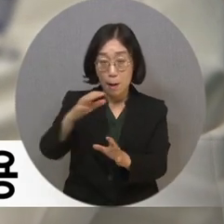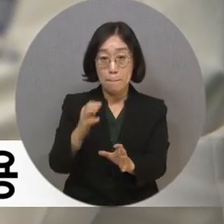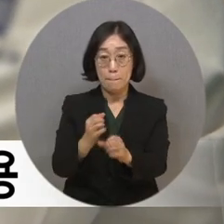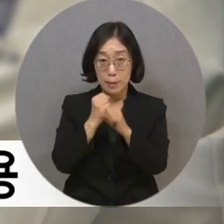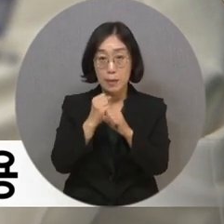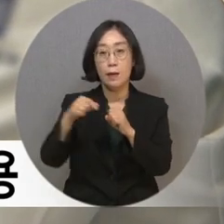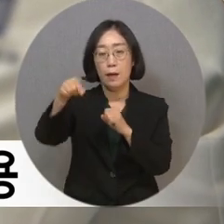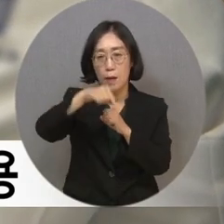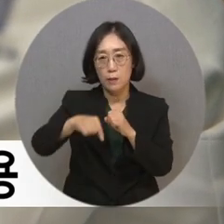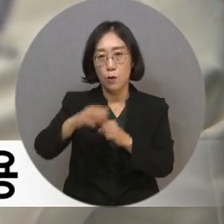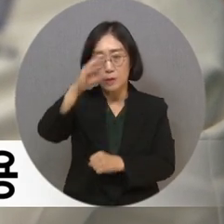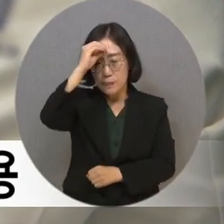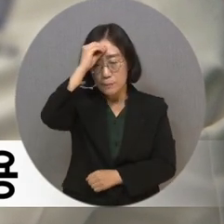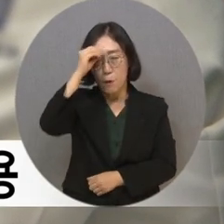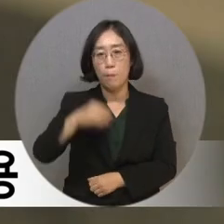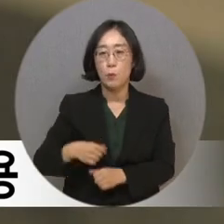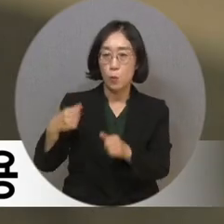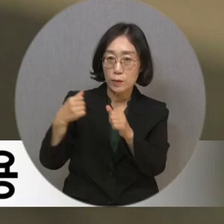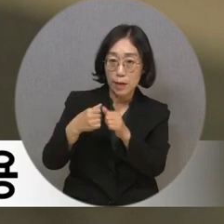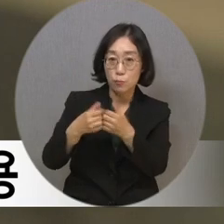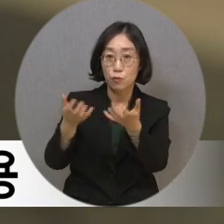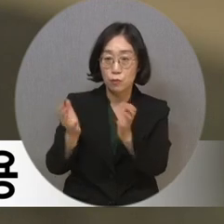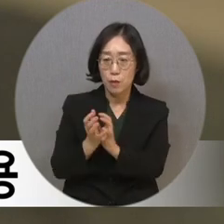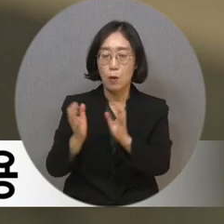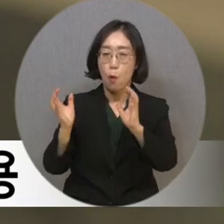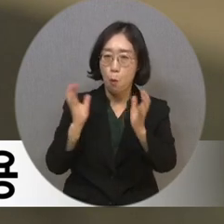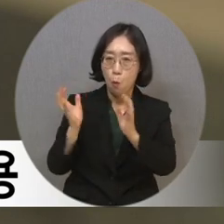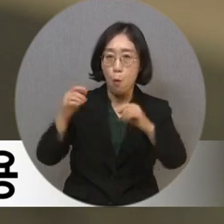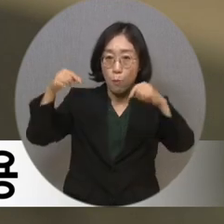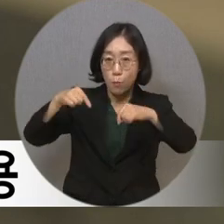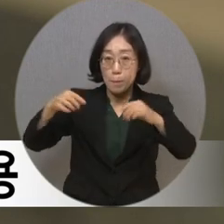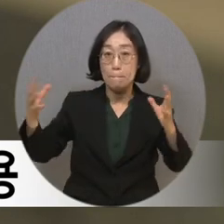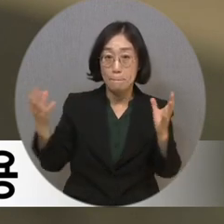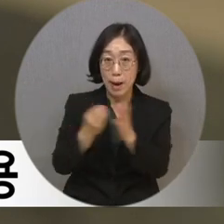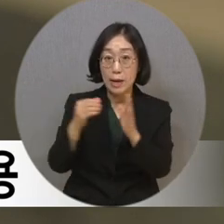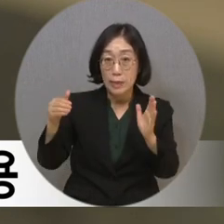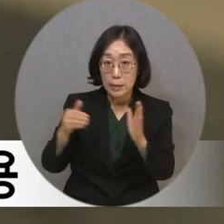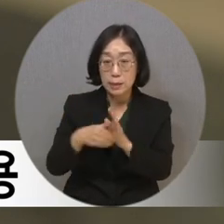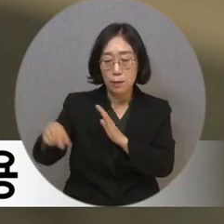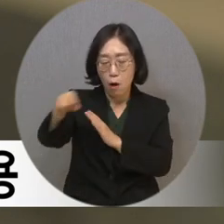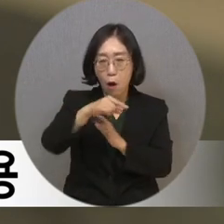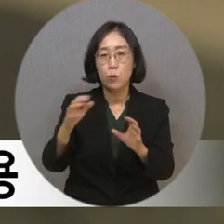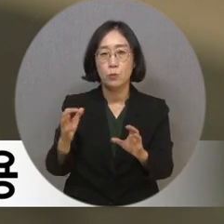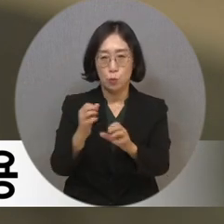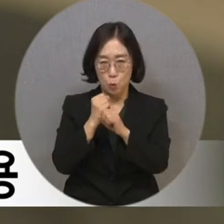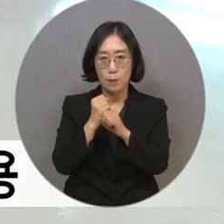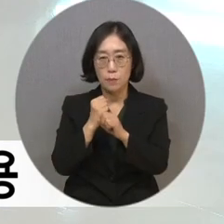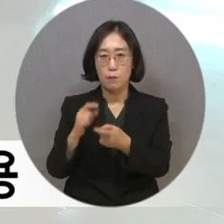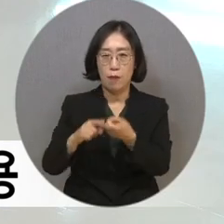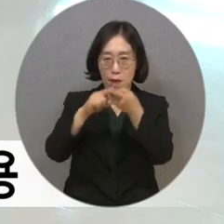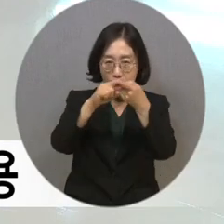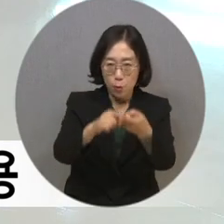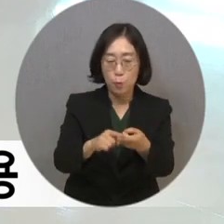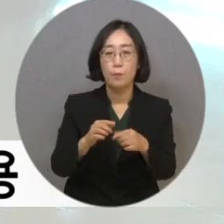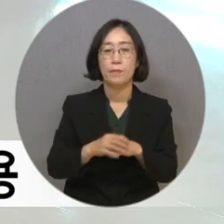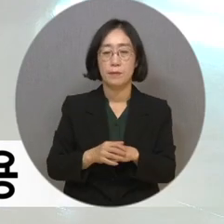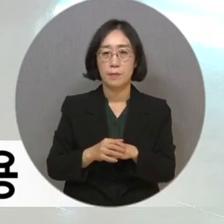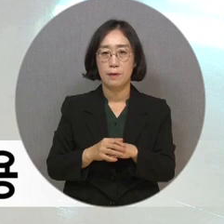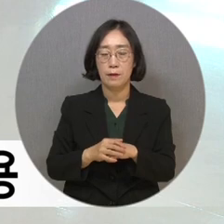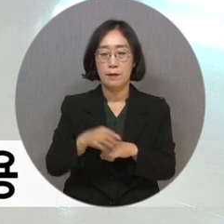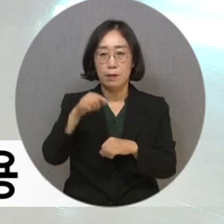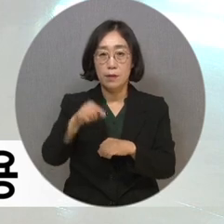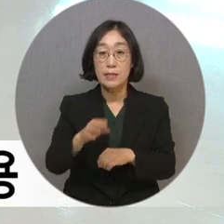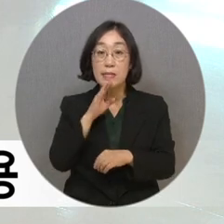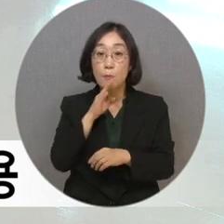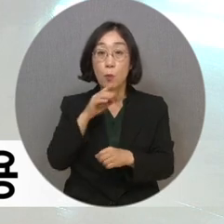진료 시범사업자문단 논의와 공청회 등을 거쳐 각계의 의견을 종합적으로 반영했습니다. 이에 따라